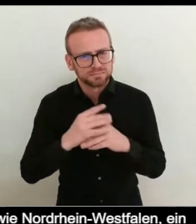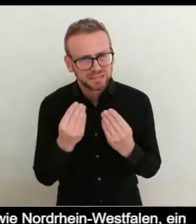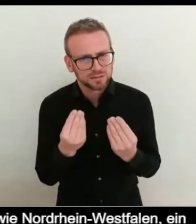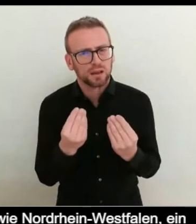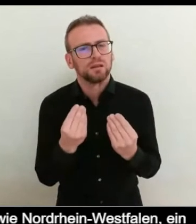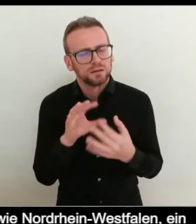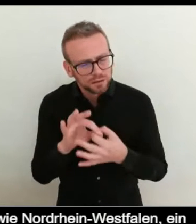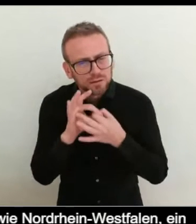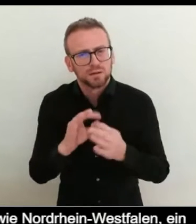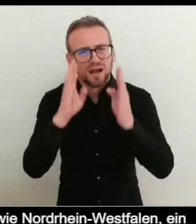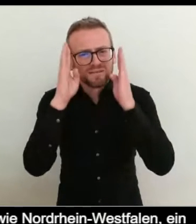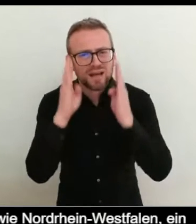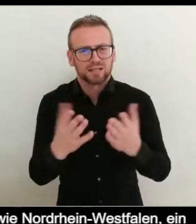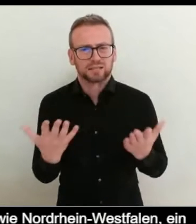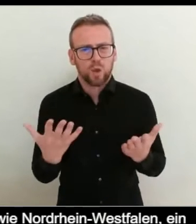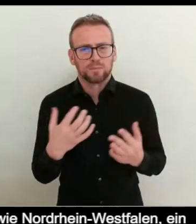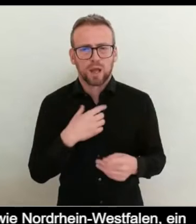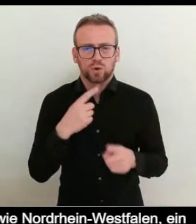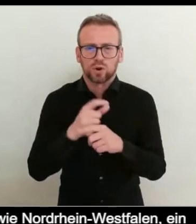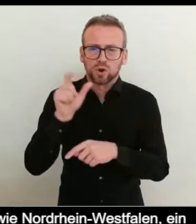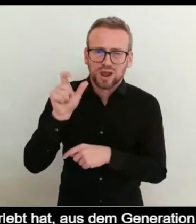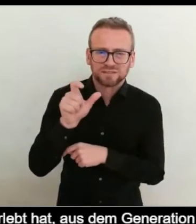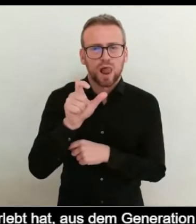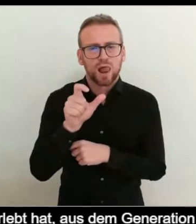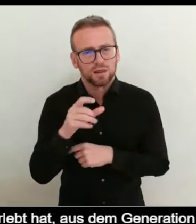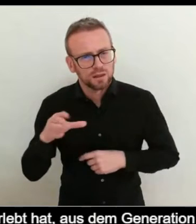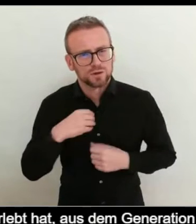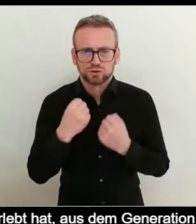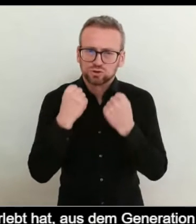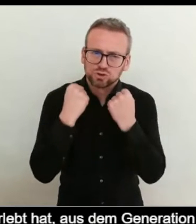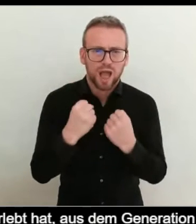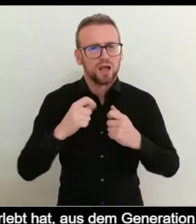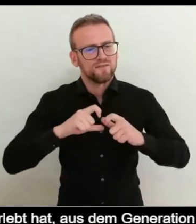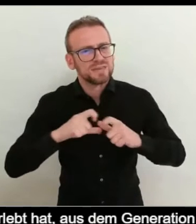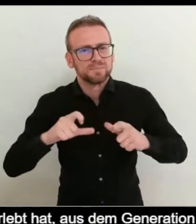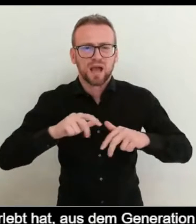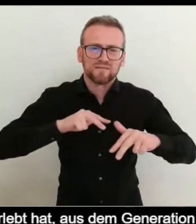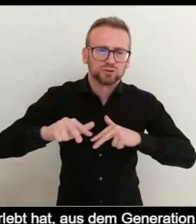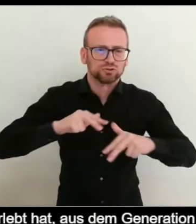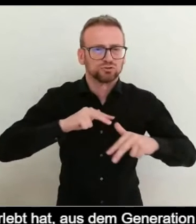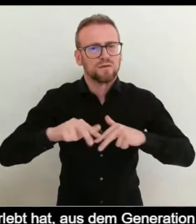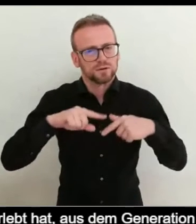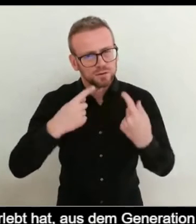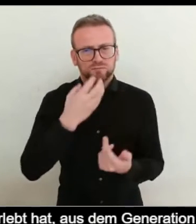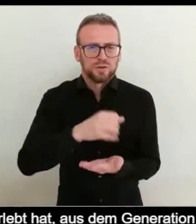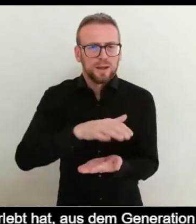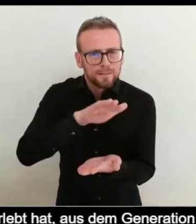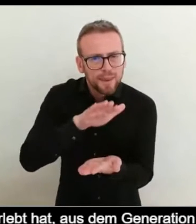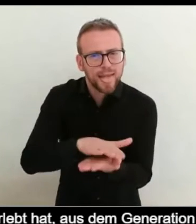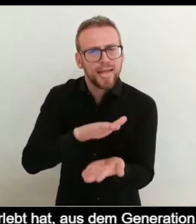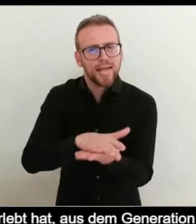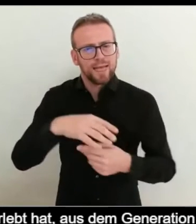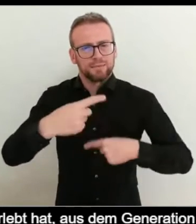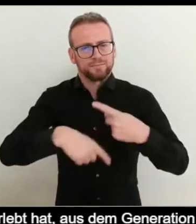diese Struktur mit den guten Arbeitsplätzen zu erhalten. Gerade die energieintensiven Unternehmen brauchen in